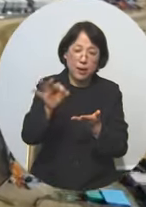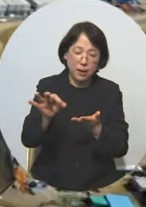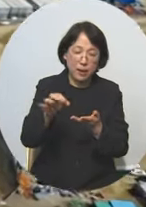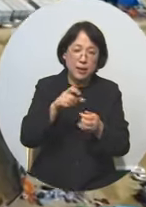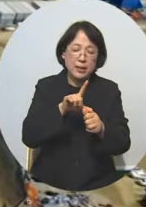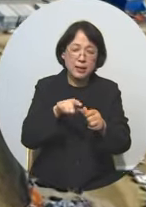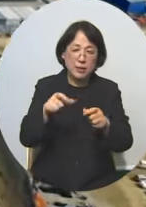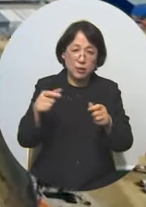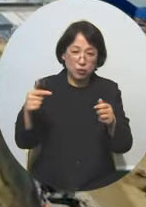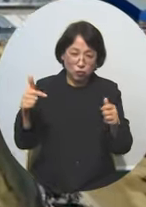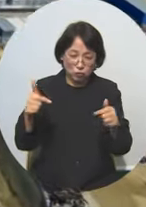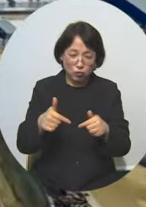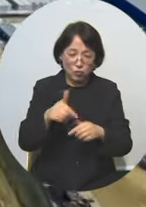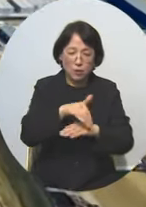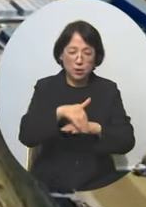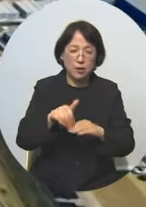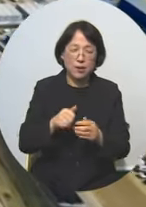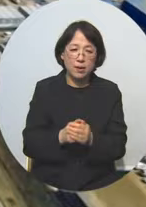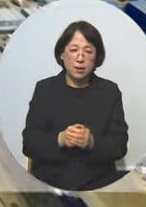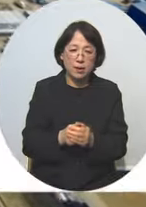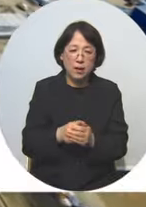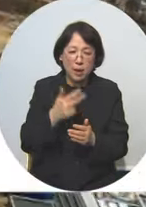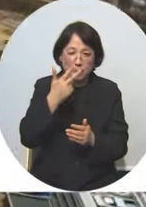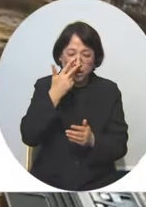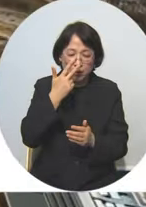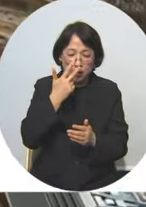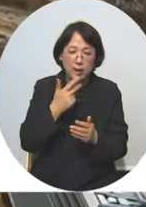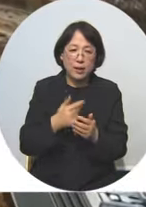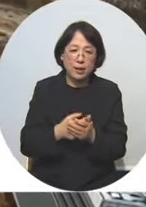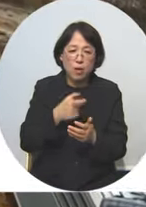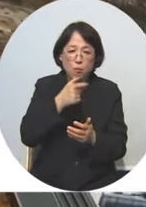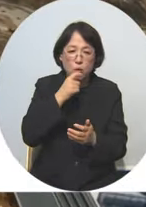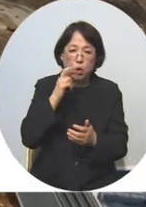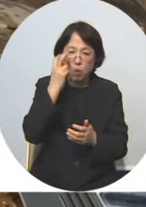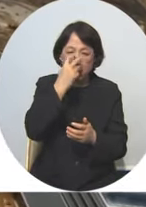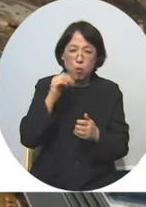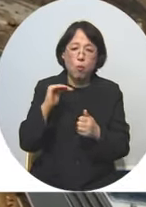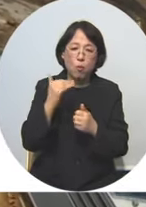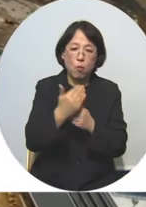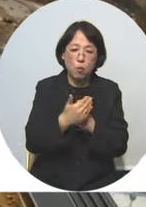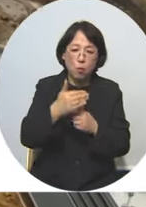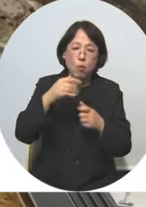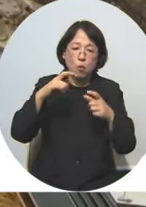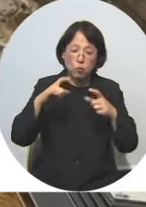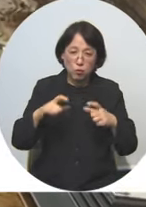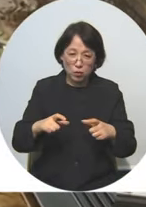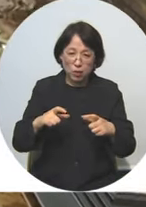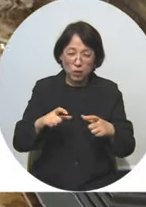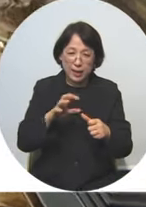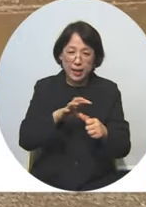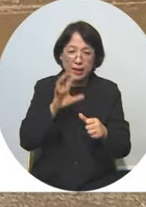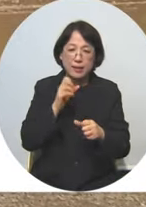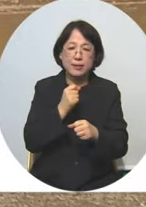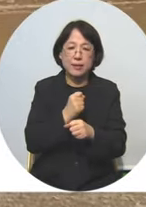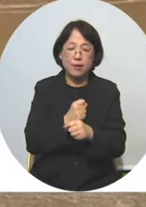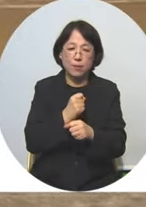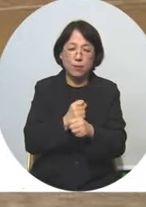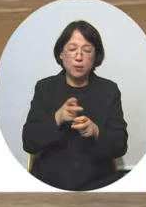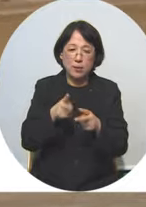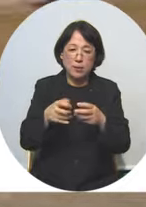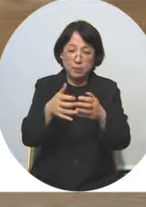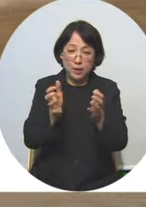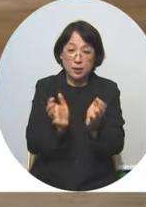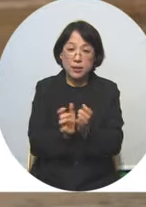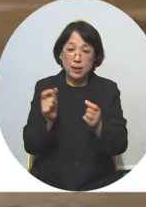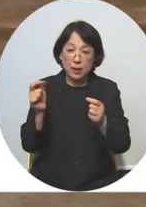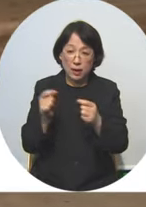공장 입주를 위해 평택의 송탄 상수원 보호구역을 대체 취수원 마련을 전제로 해제하고 산업단지와